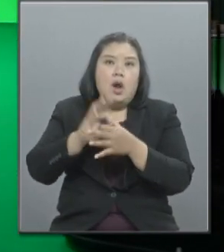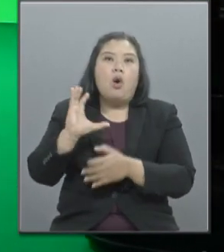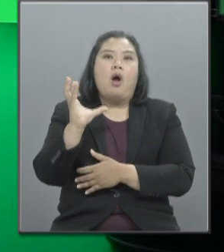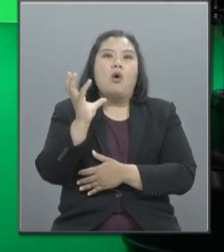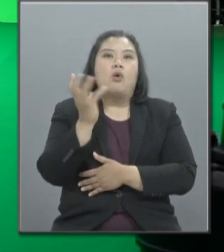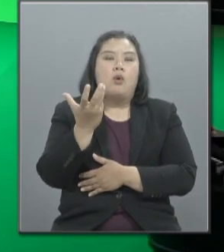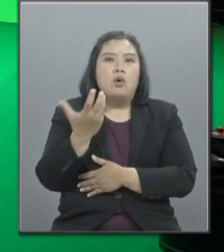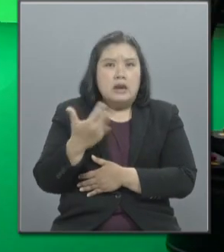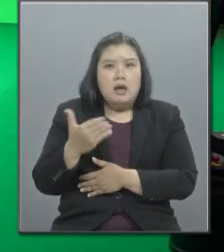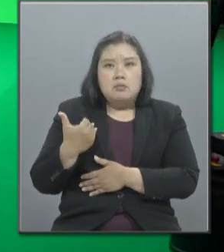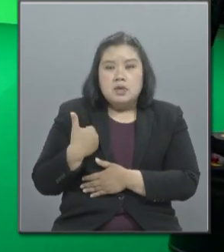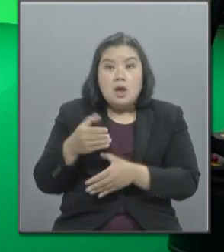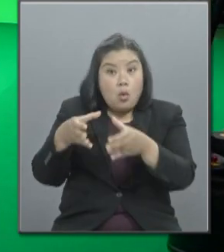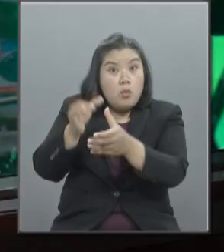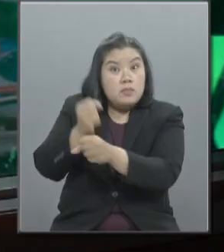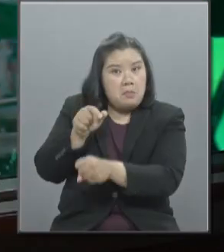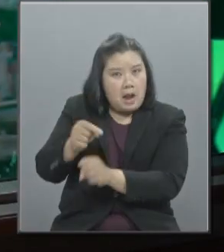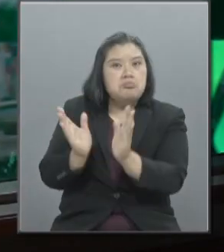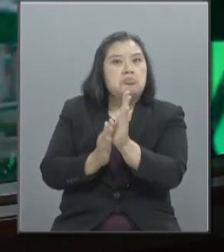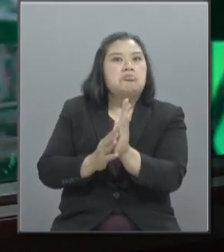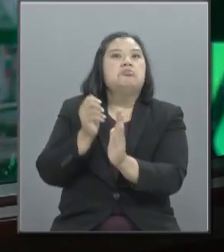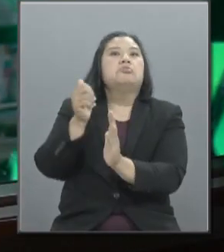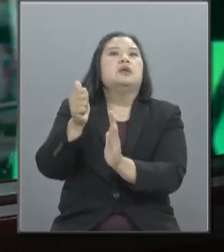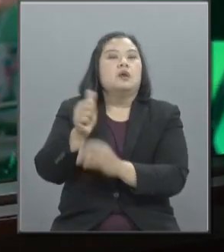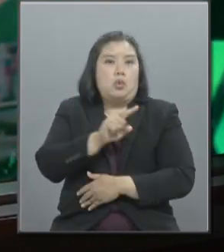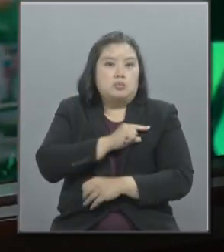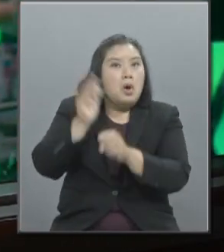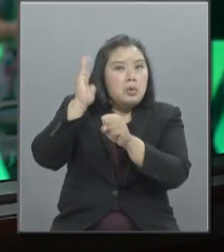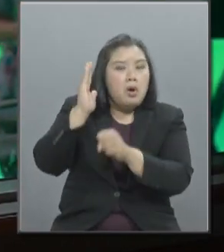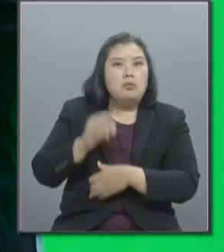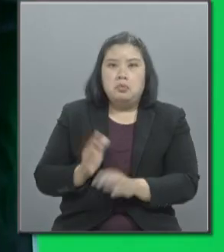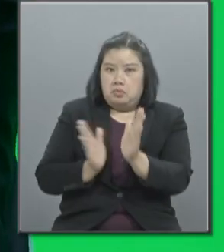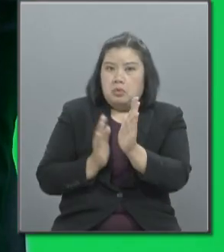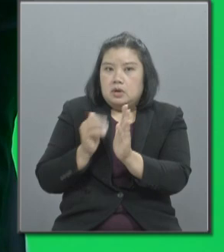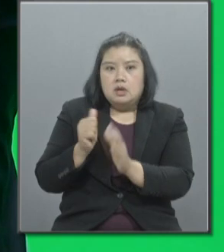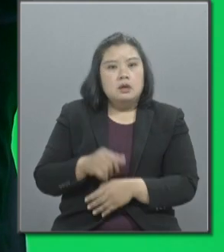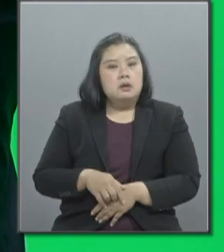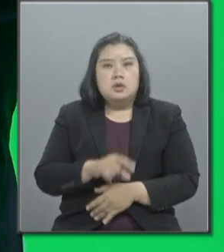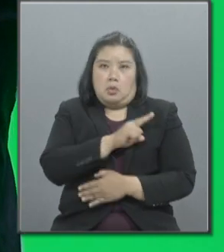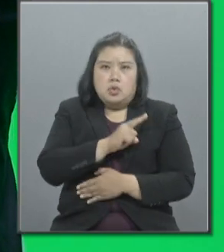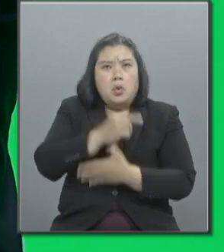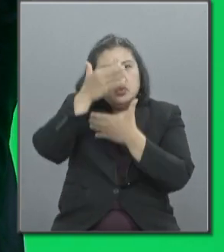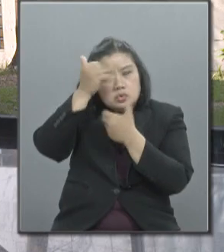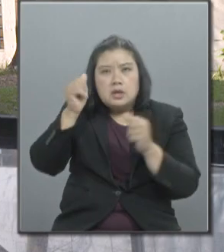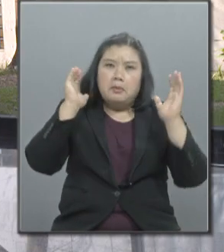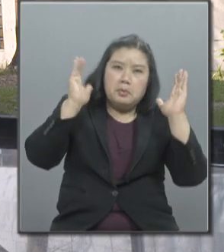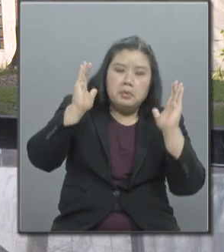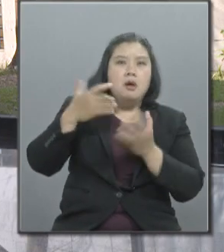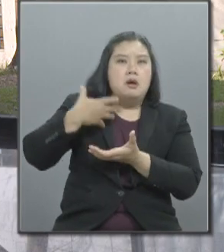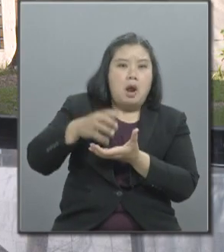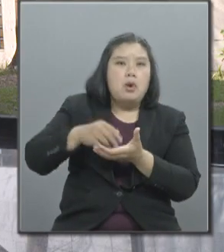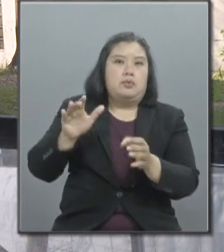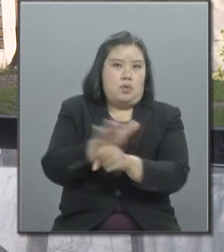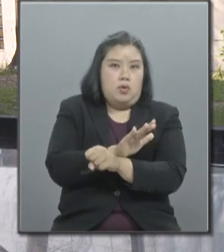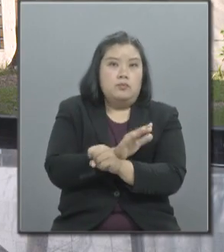ร้อมกับชื่นชมการทำงานของทีมงานและผู้ดำเนินรายการที่ใส่ใจในการทำหน้าที่มาโดยตลอดเปิดบ้านไท